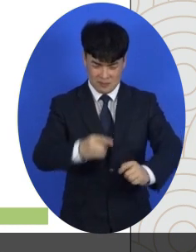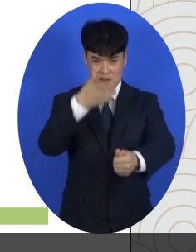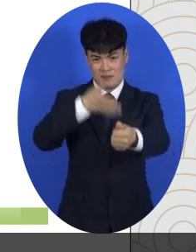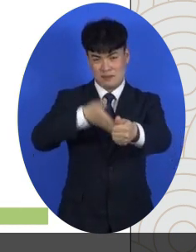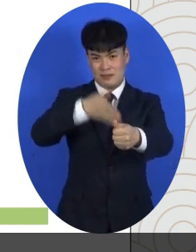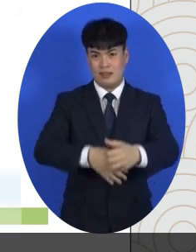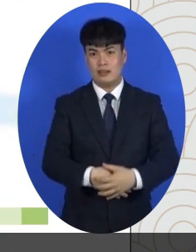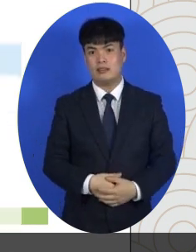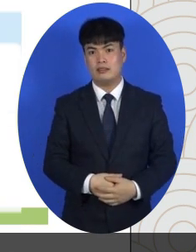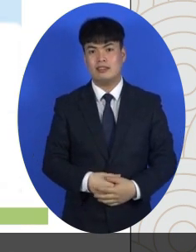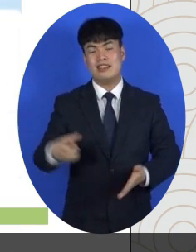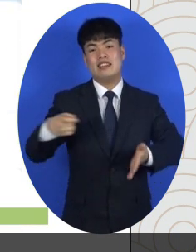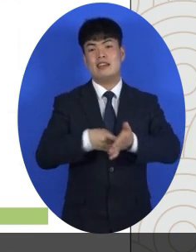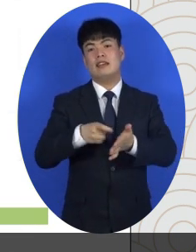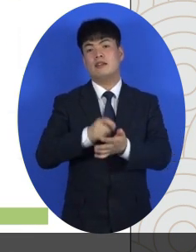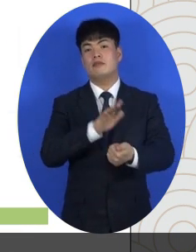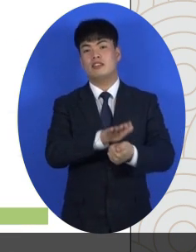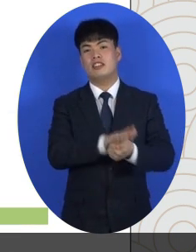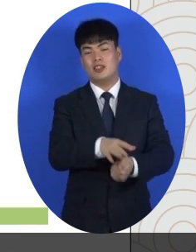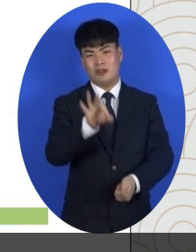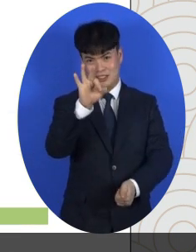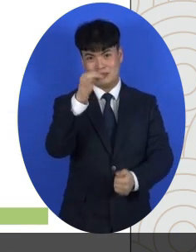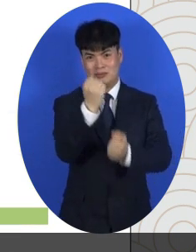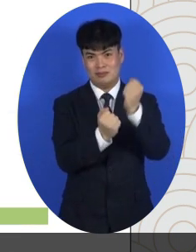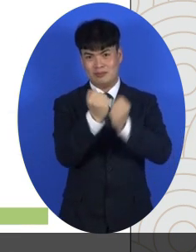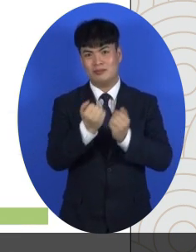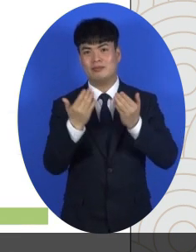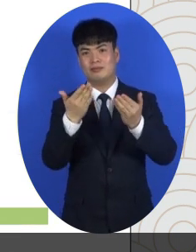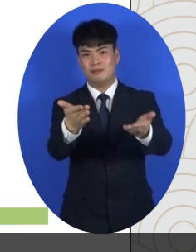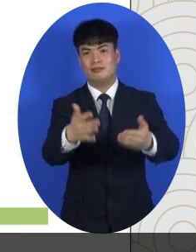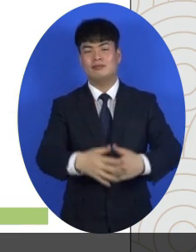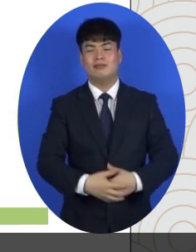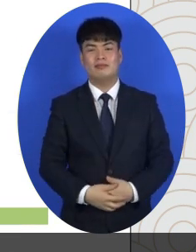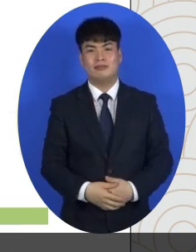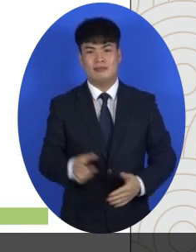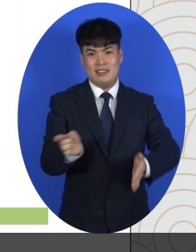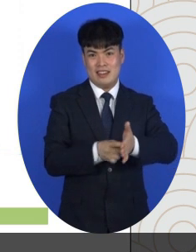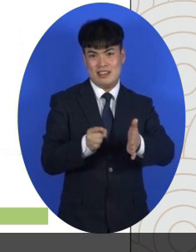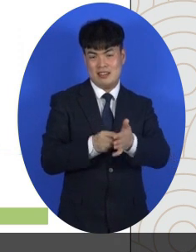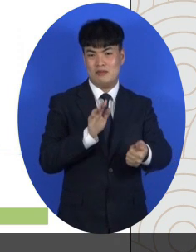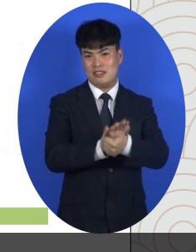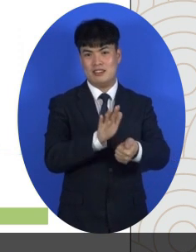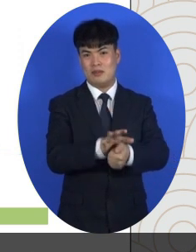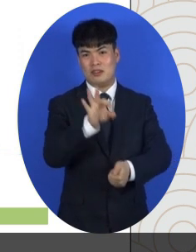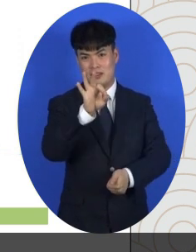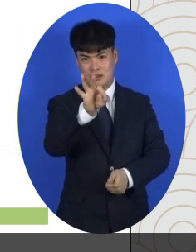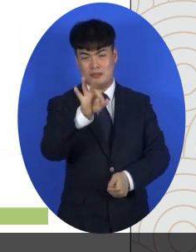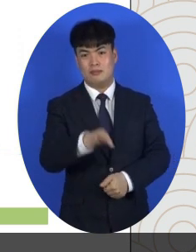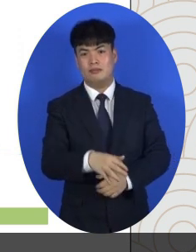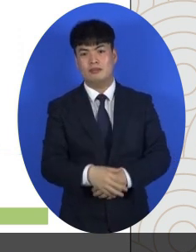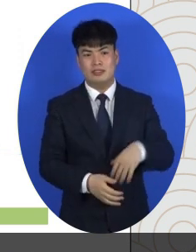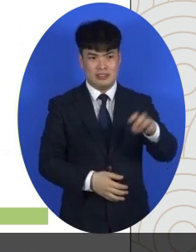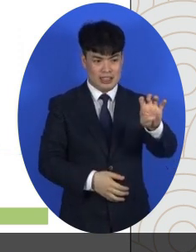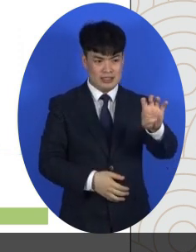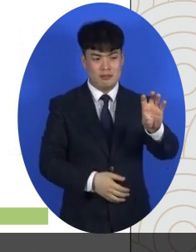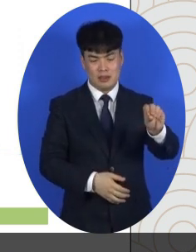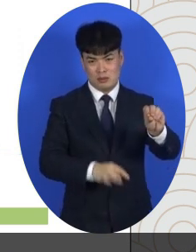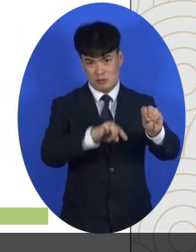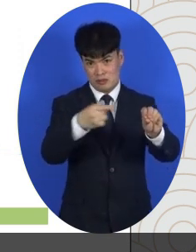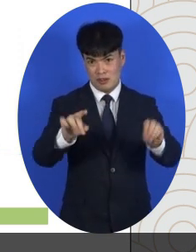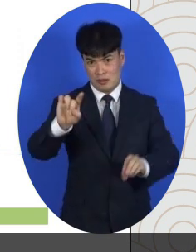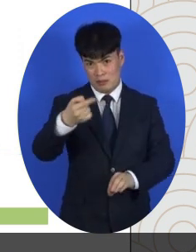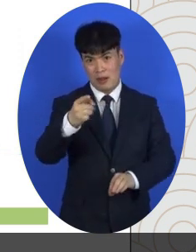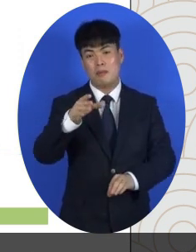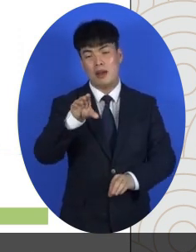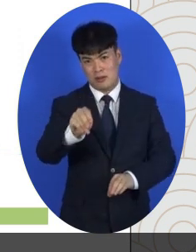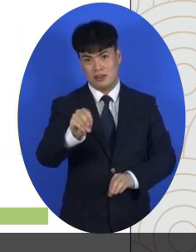국가 긴급 재난지원금에 대한 소식 전해드립니다. 국가 긴급 재난지원금은 가구당 40만 원부터 최대